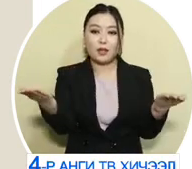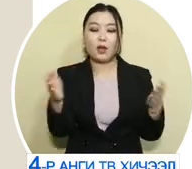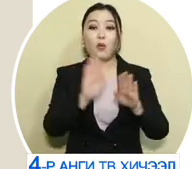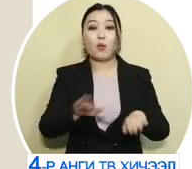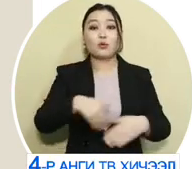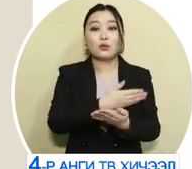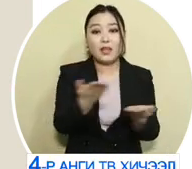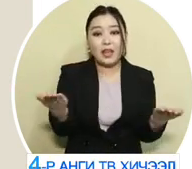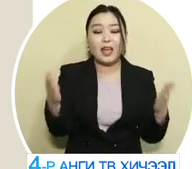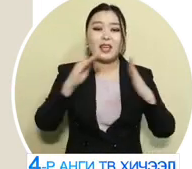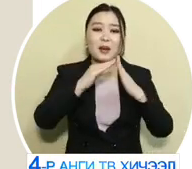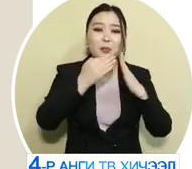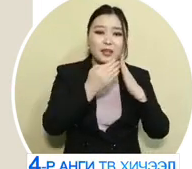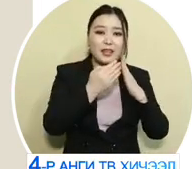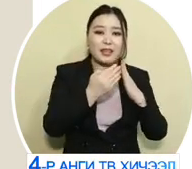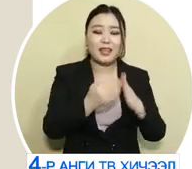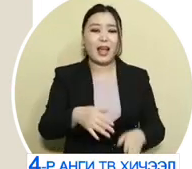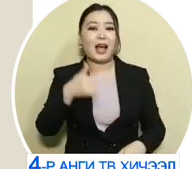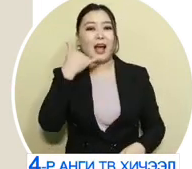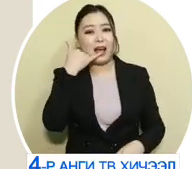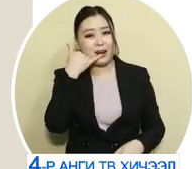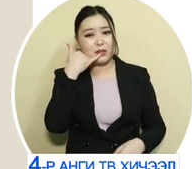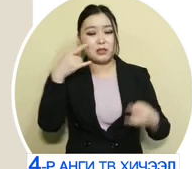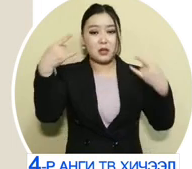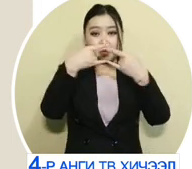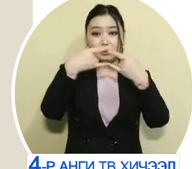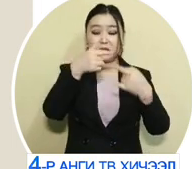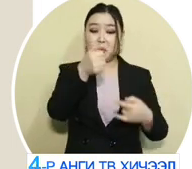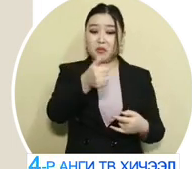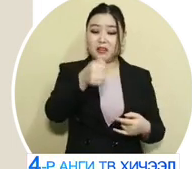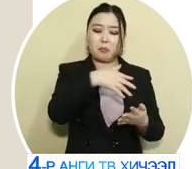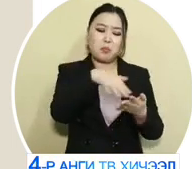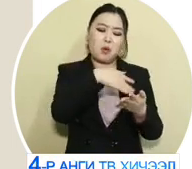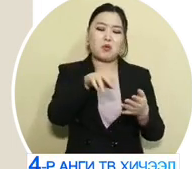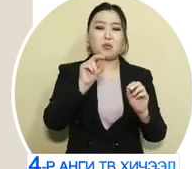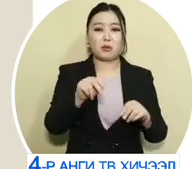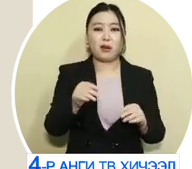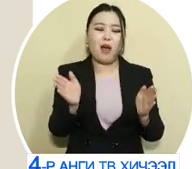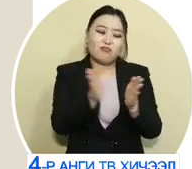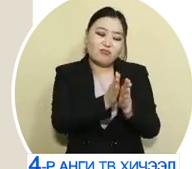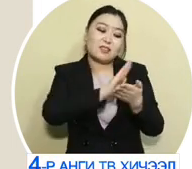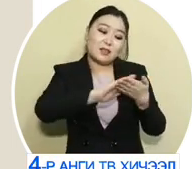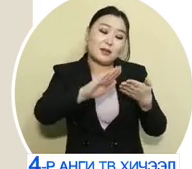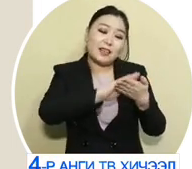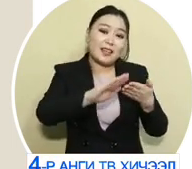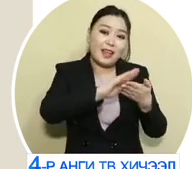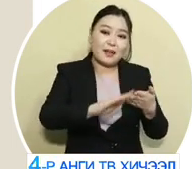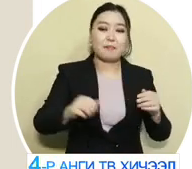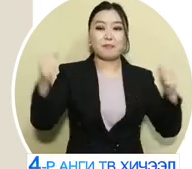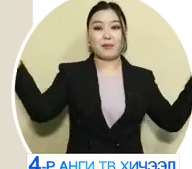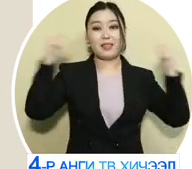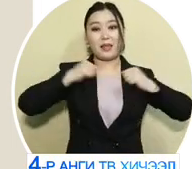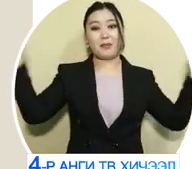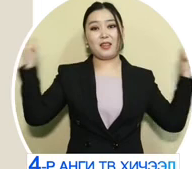Хүүхдүүдээ гэрийнхэнтэйгээ гар утас, телевизийн удирдлага, бохирдуул хамт цэвэрлээрэй. Биеийн тамирын